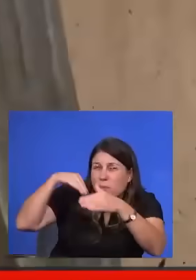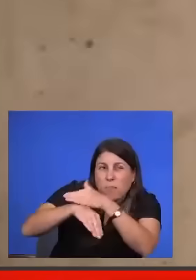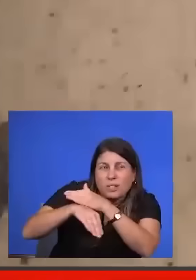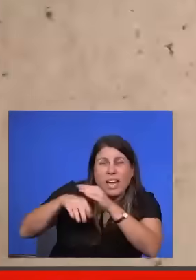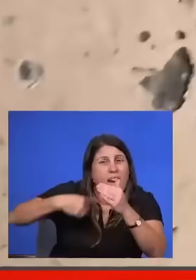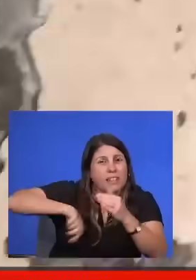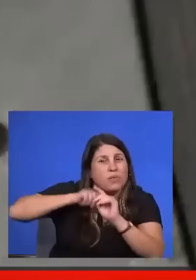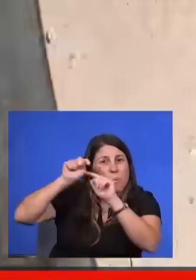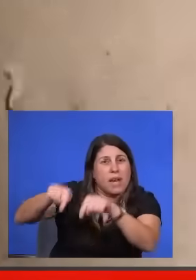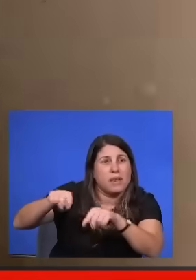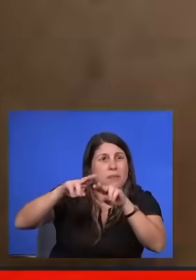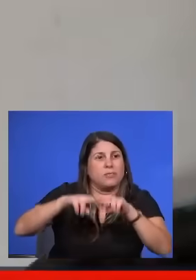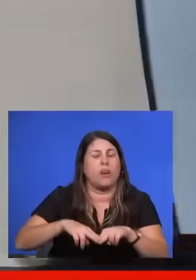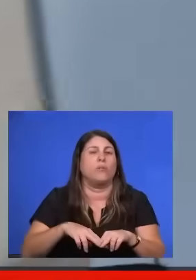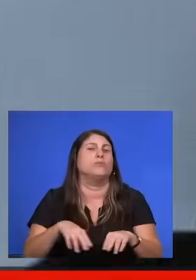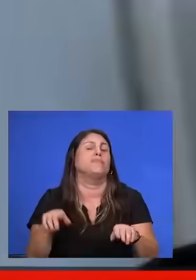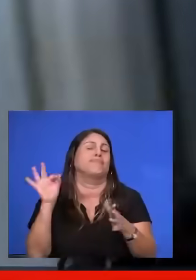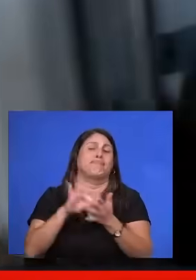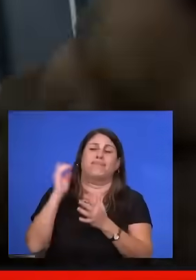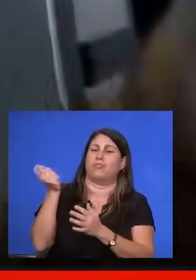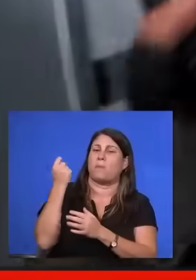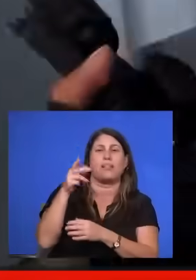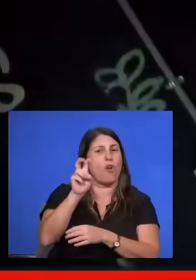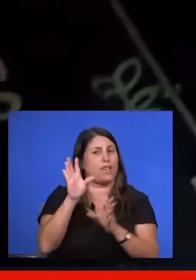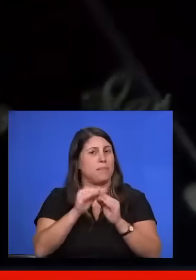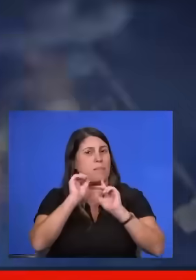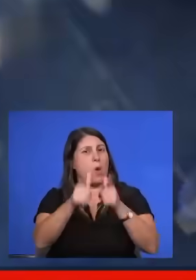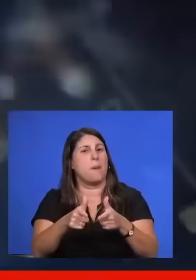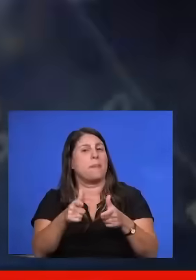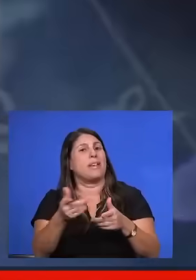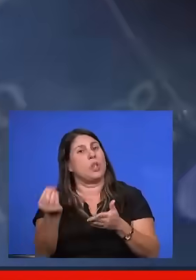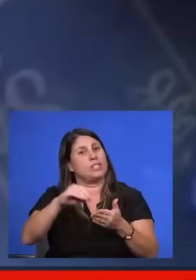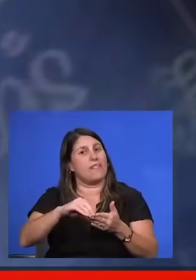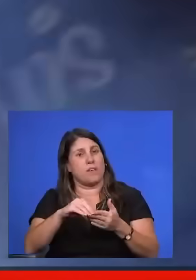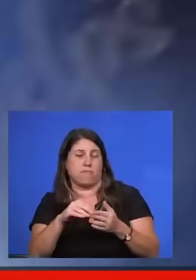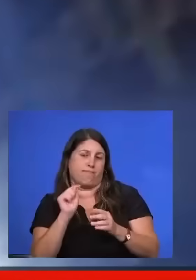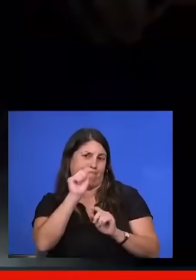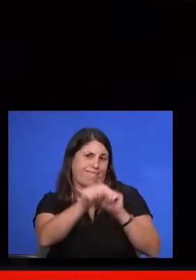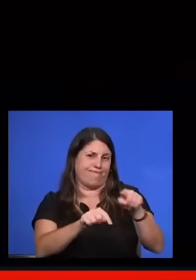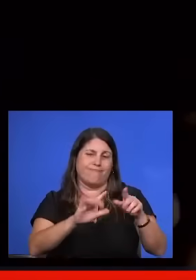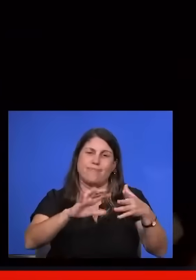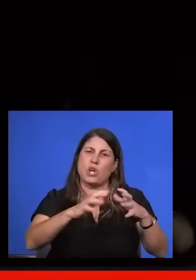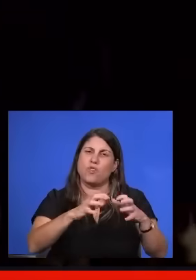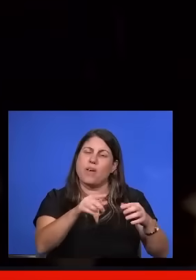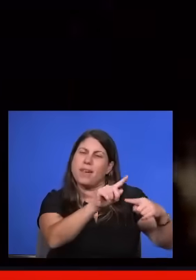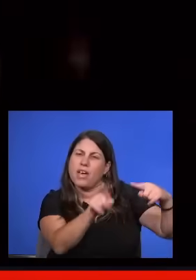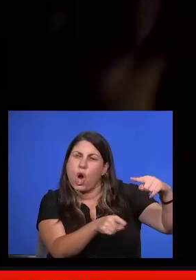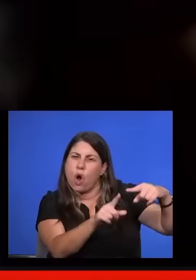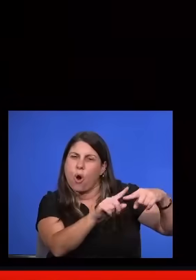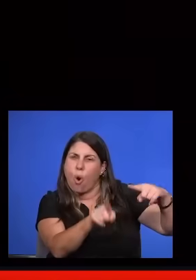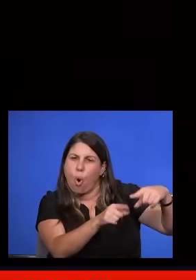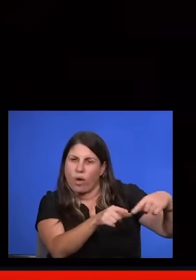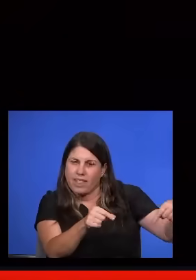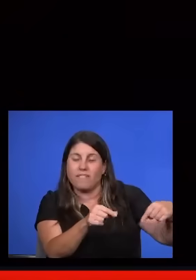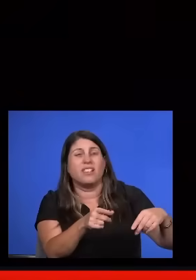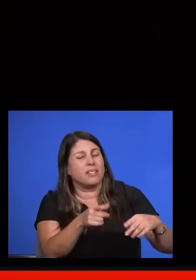באותה שבת, אופק עם לוחמי קומנדו נוספים הוזעקו ליישובי העוטף. בעיצומן של הקרבות בקיבוץ בערי,